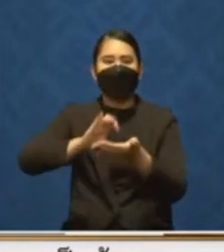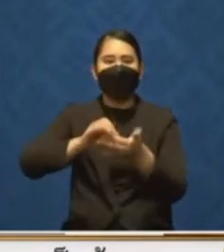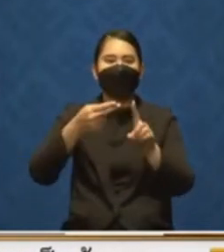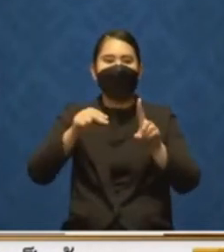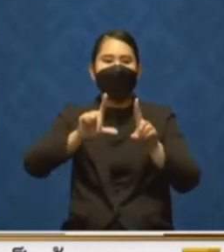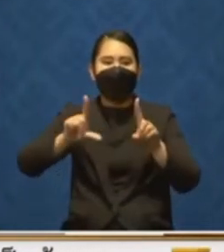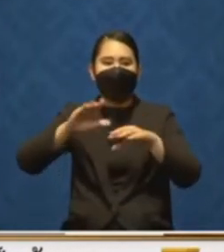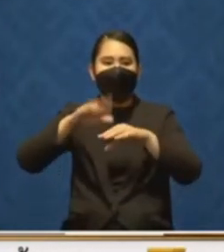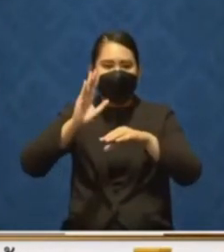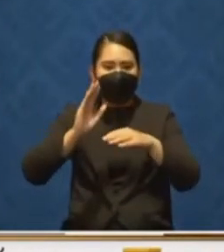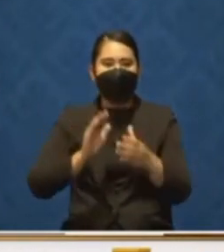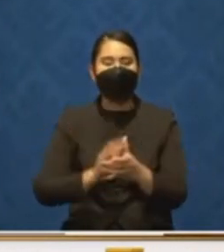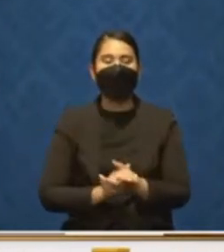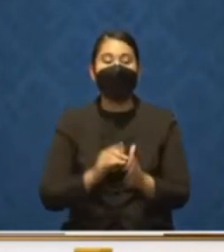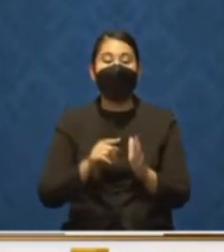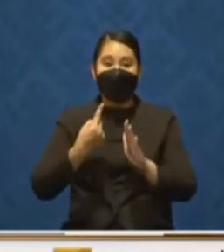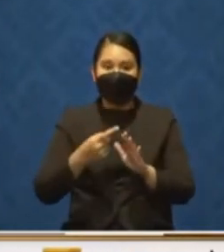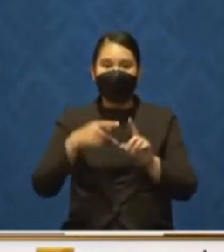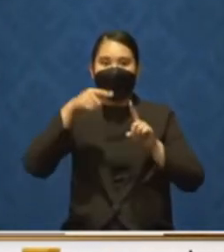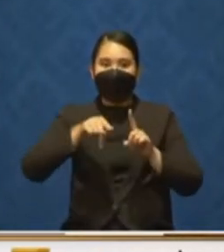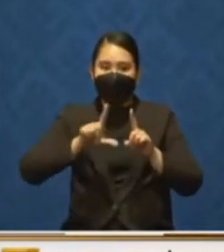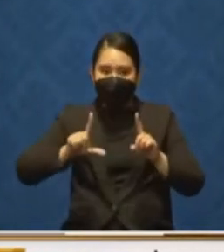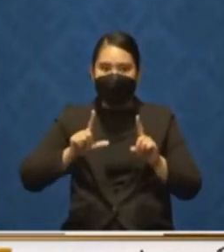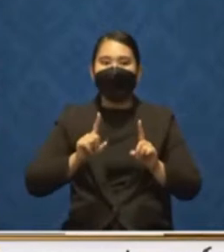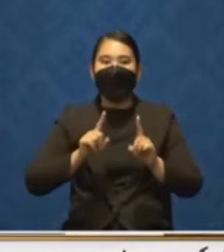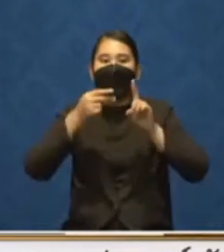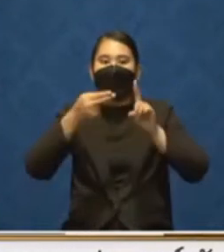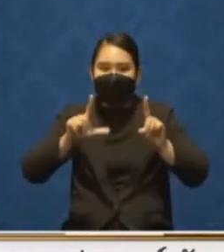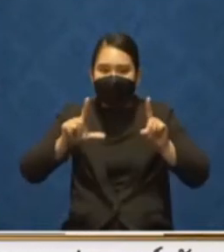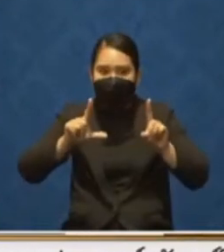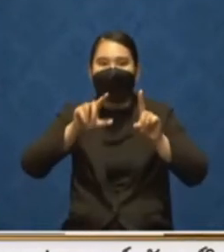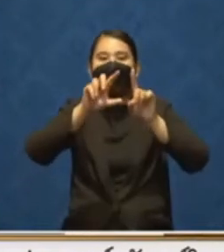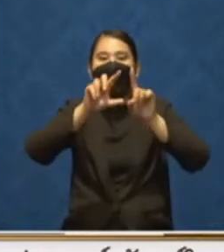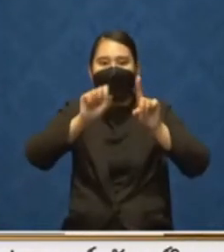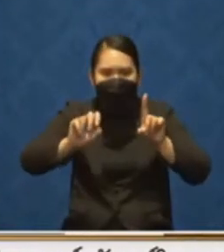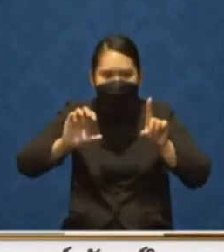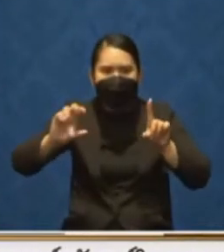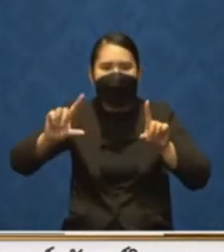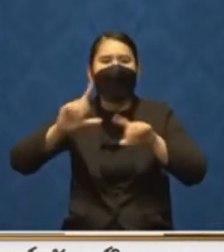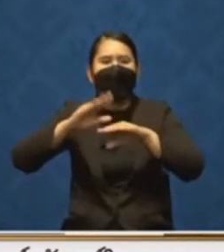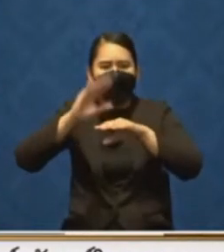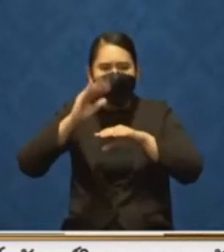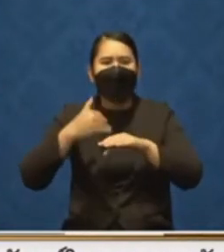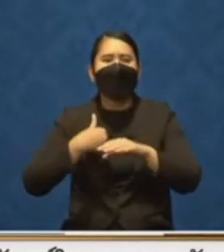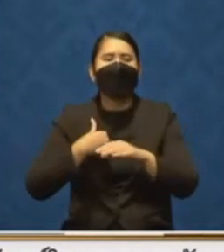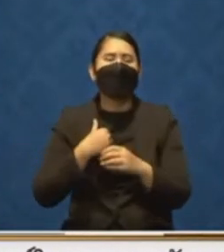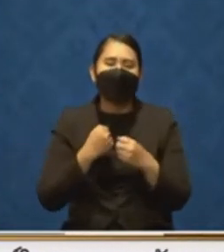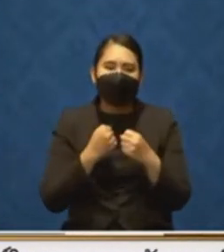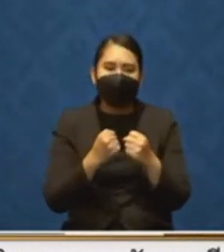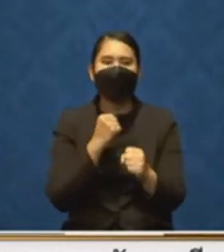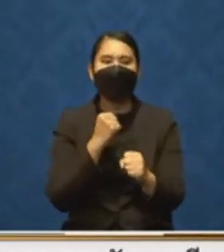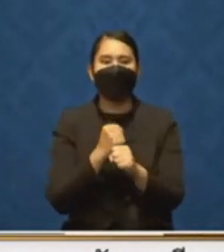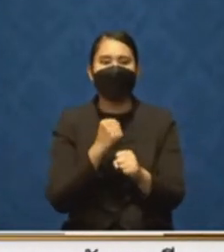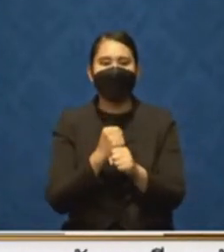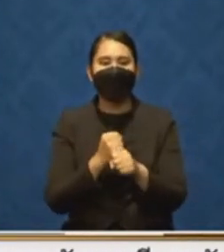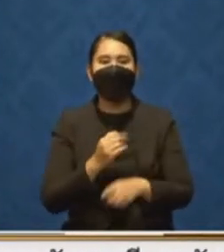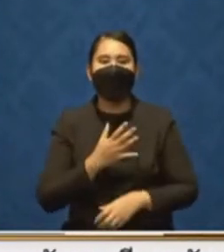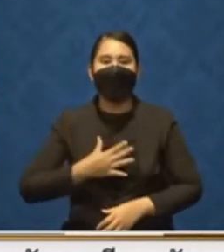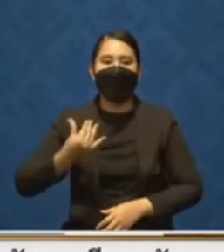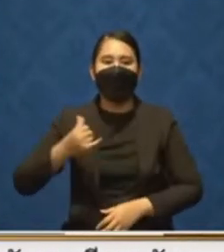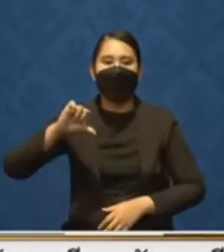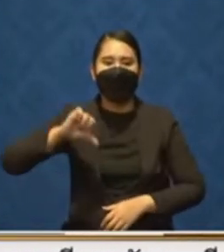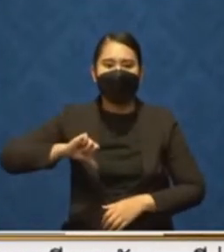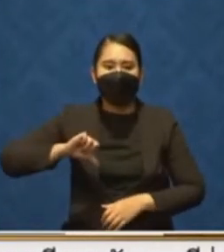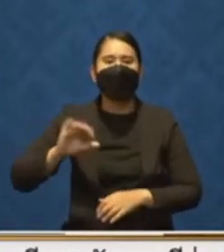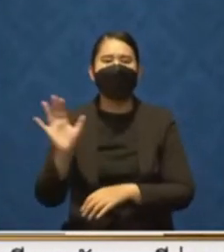ในอะไรก็เป็นพันล้านเป็นหมื่นสูญหลายแสนล้านมันก็พยายามอะครับนะเราไปท้อแท้ไปแข่งกับใครเขาไม่ได้